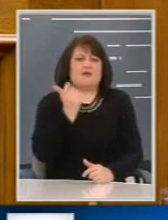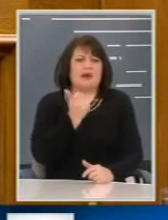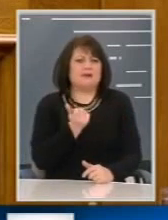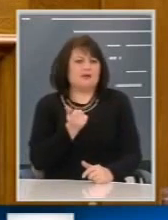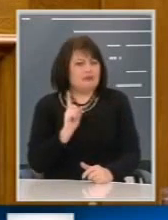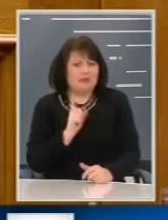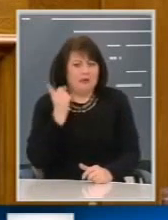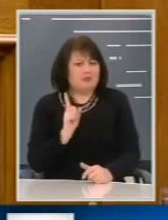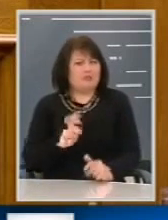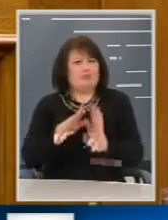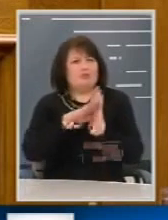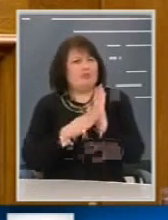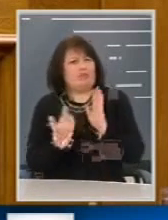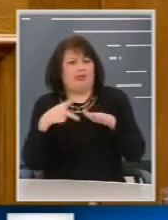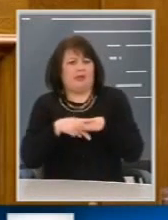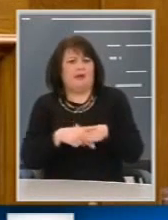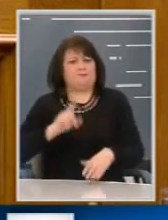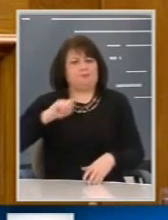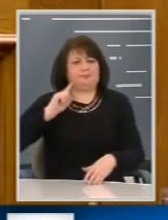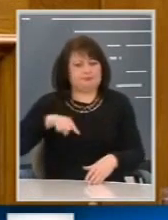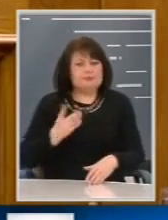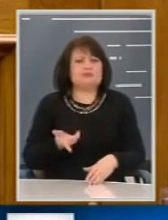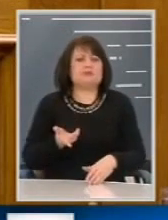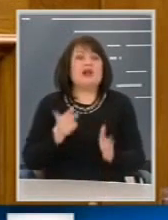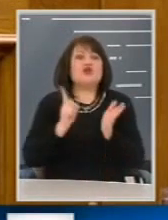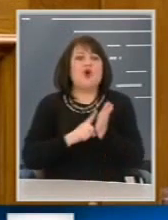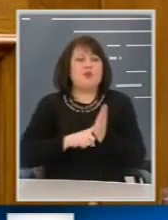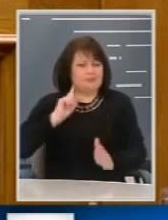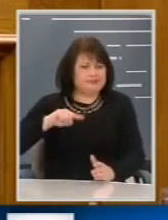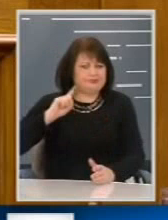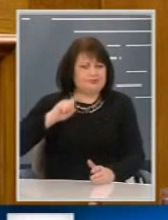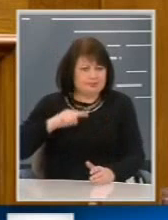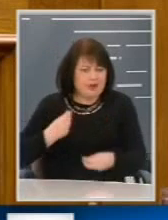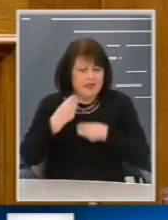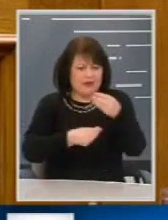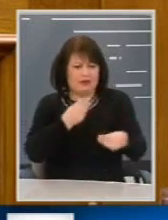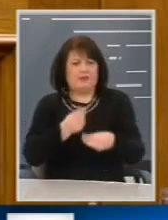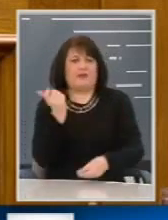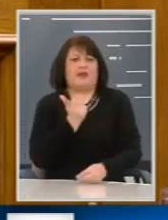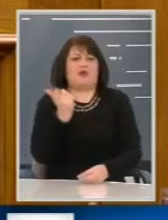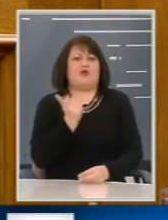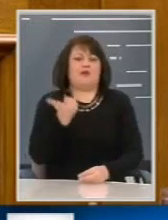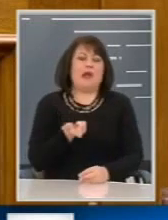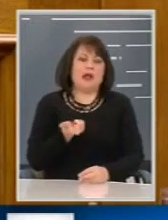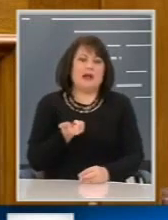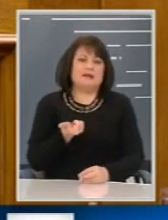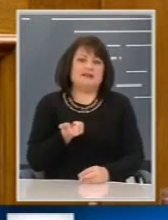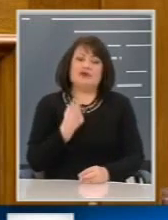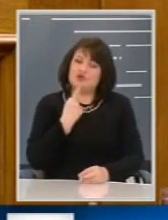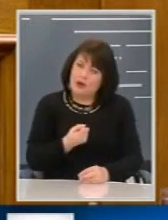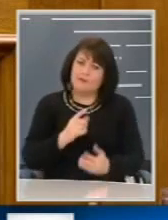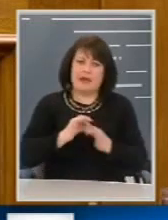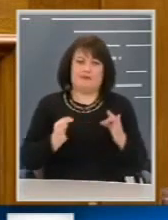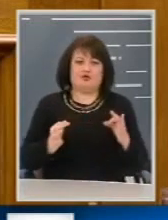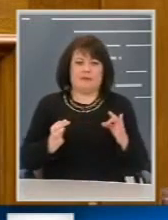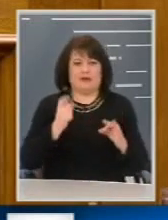κριτήρια, με παράβαση της τραπεζικής και της κοινής νομοθεσίας, για τις οποίες εκτενώς κάνει λόγο το πόρισμα που